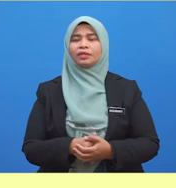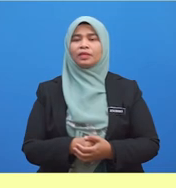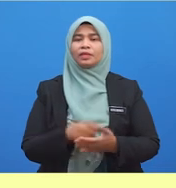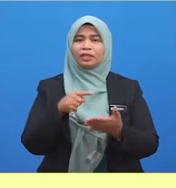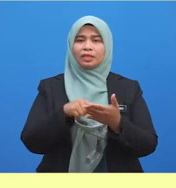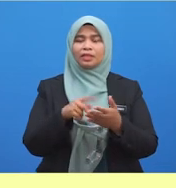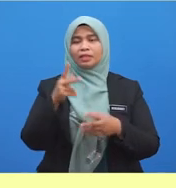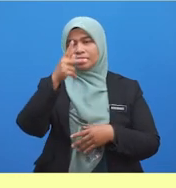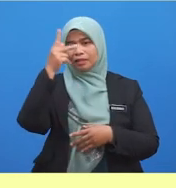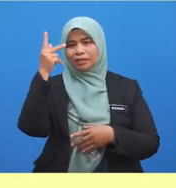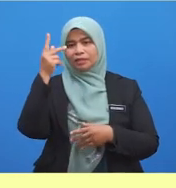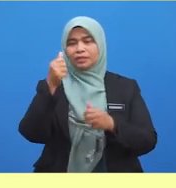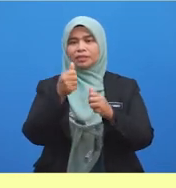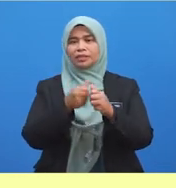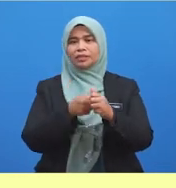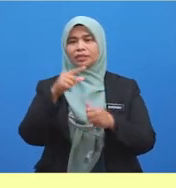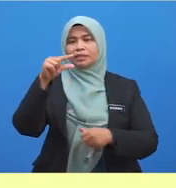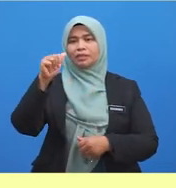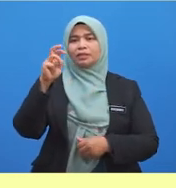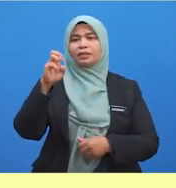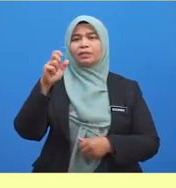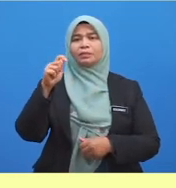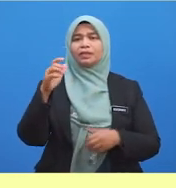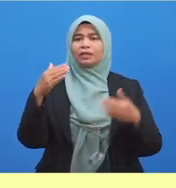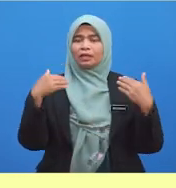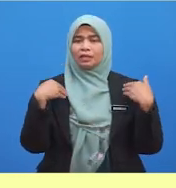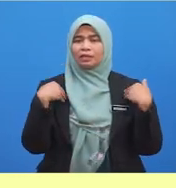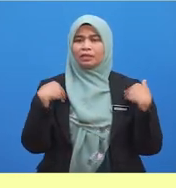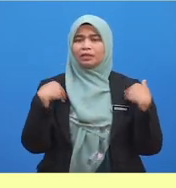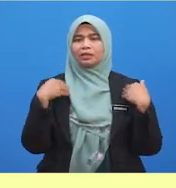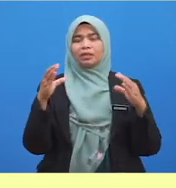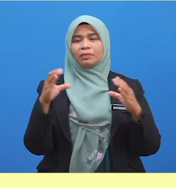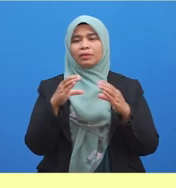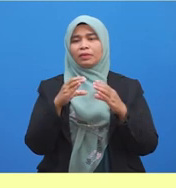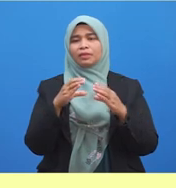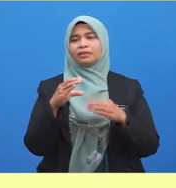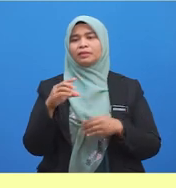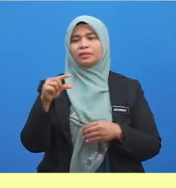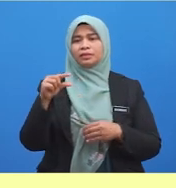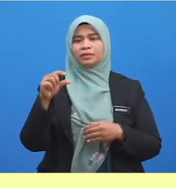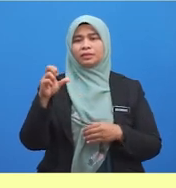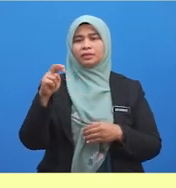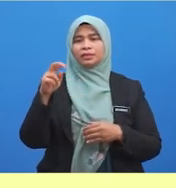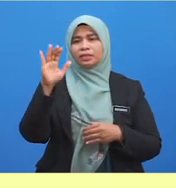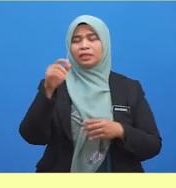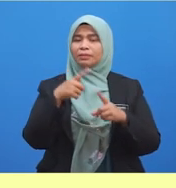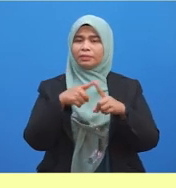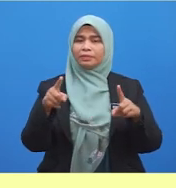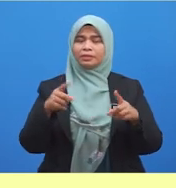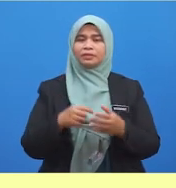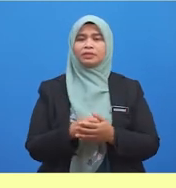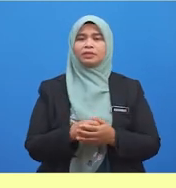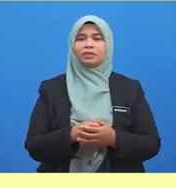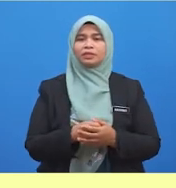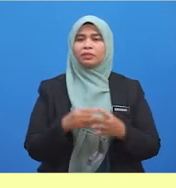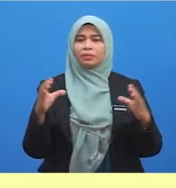kerana setiap gamet mengandungi kombinasi genetik yang berbeza. Kombinasi